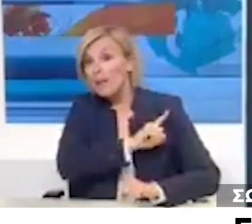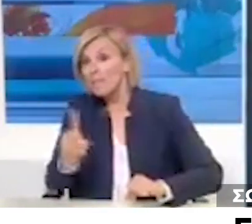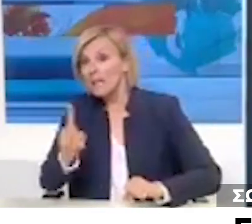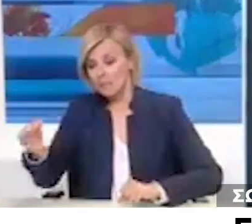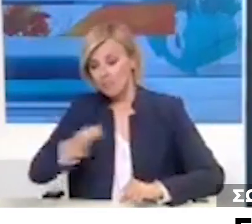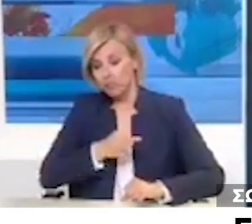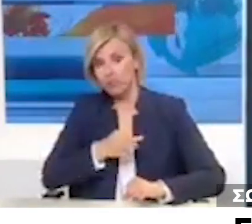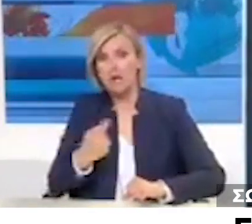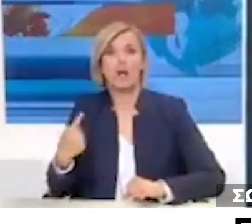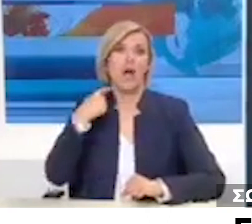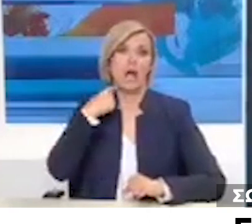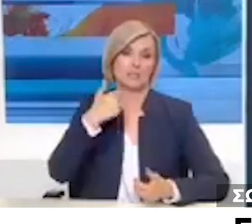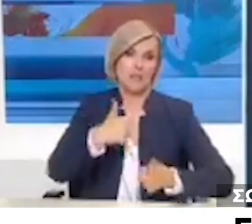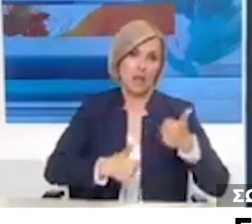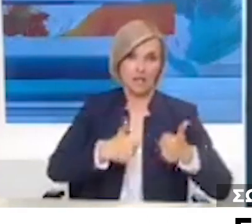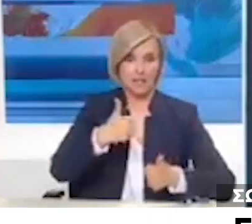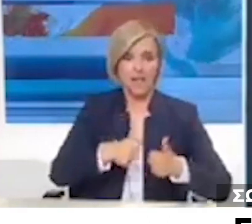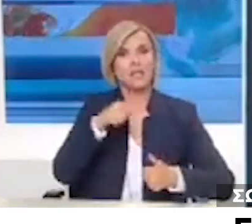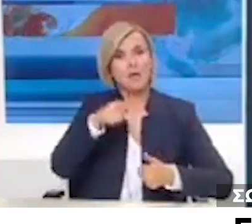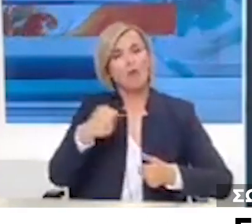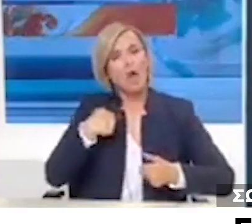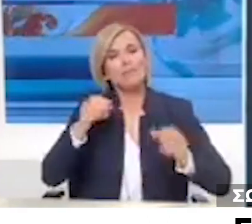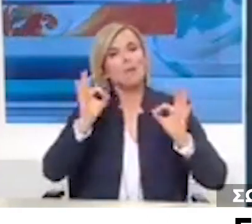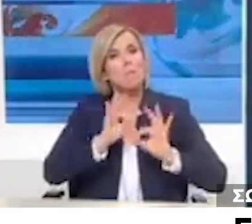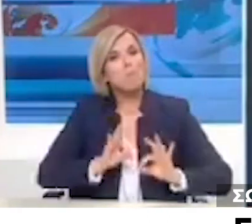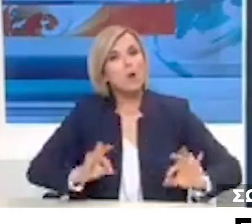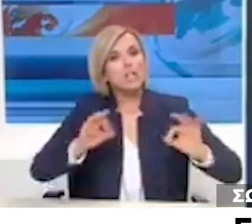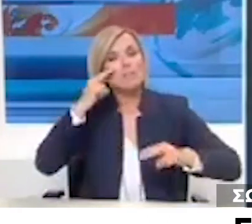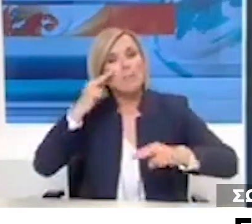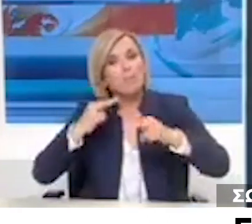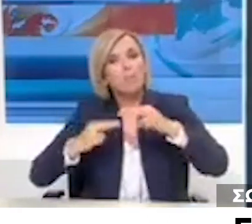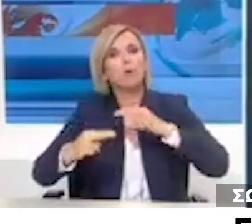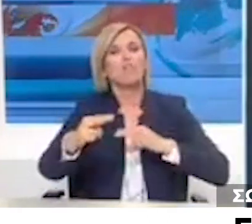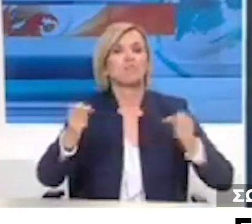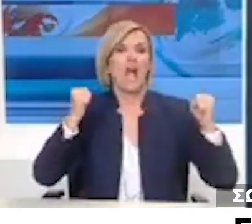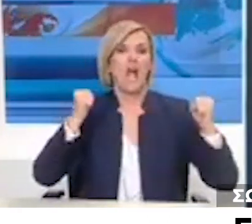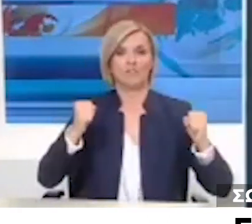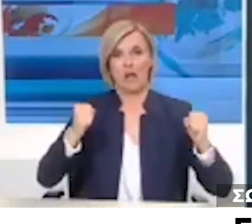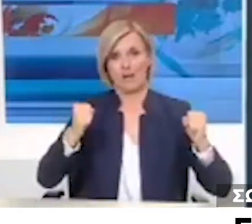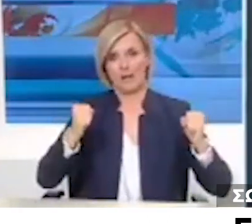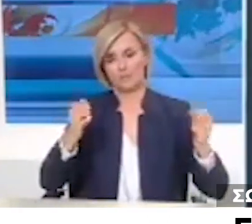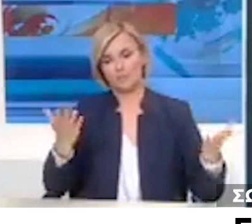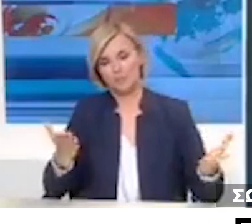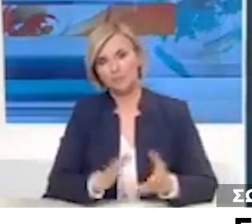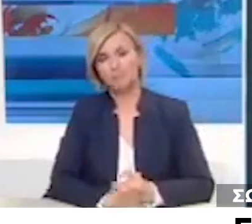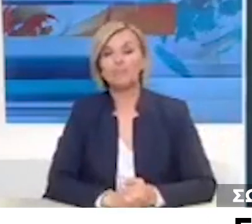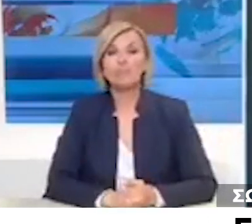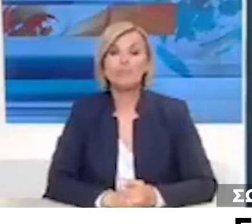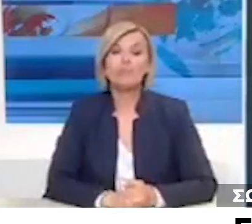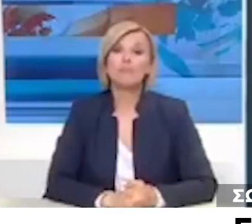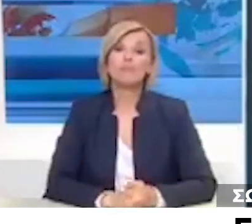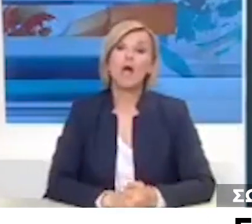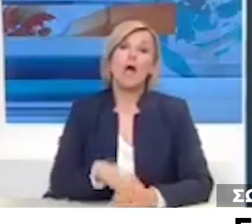τις πανελλαδικές. Άρα θα προβλεφθούν τα μέγιστα μέτρα ασφάλειας για αυτούς τους ανθρώπους. Τώρα, αν σε αυτή τη στρατηγική μπαίνει και ο